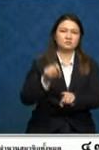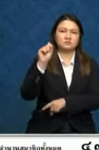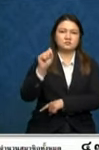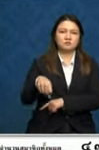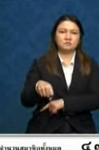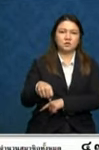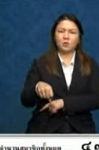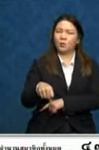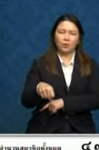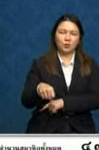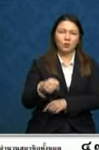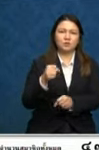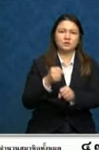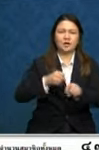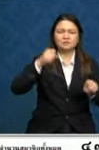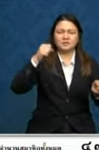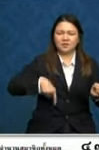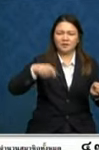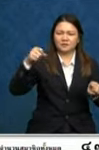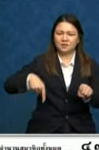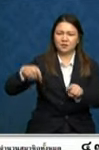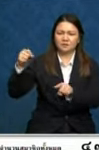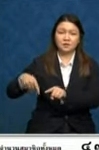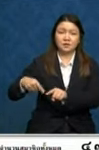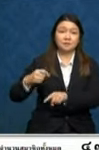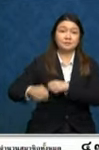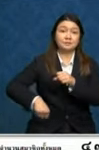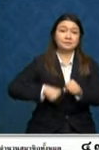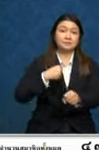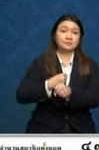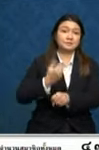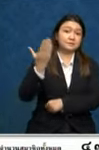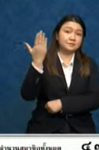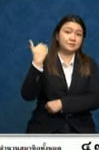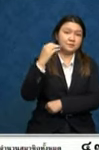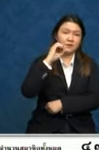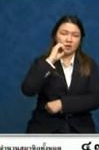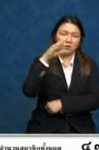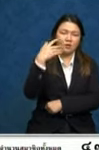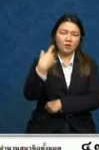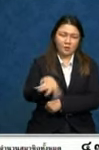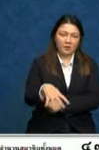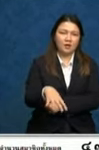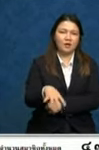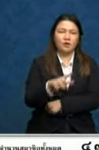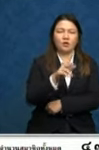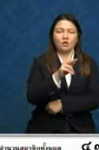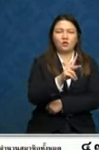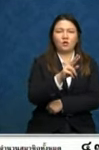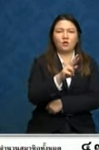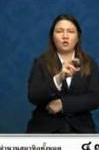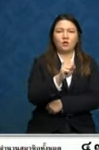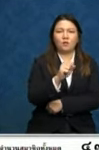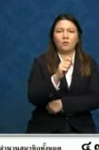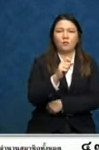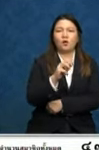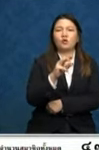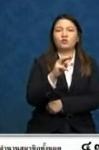างซ้ำซ้อนทั้งหมดปีที่แล้วผมก็อภิปรายตัดงบกลมน